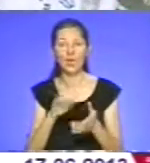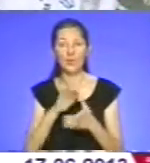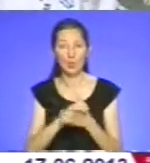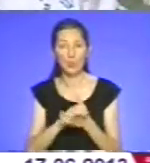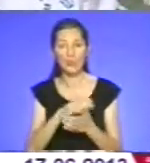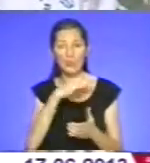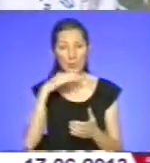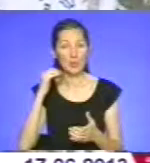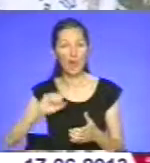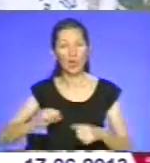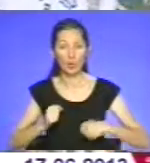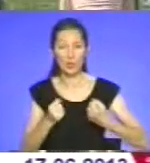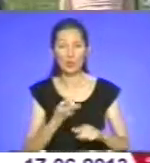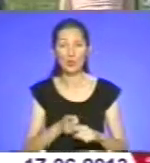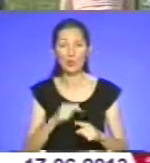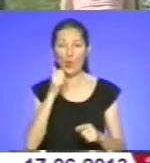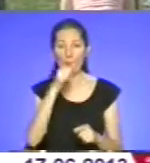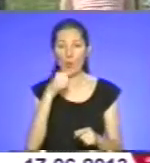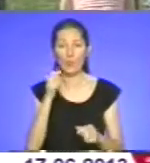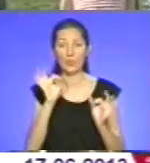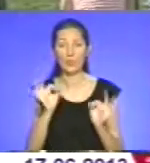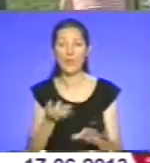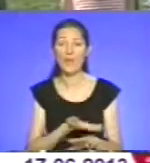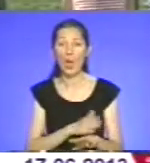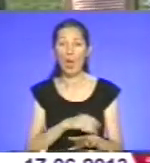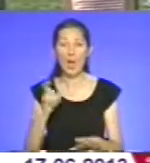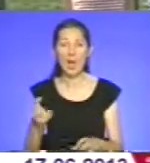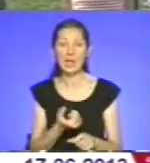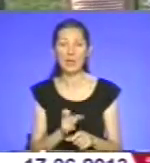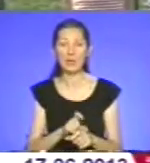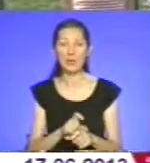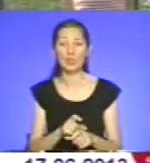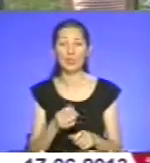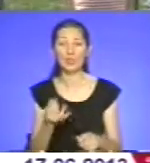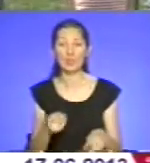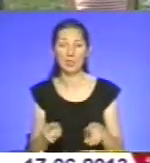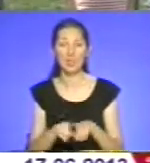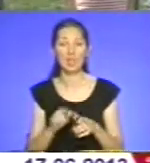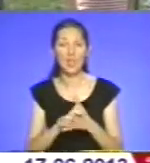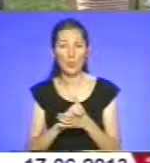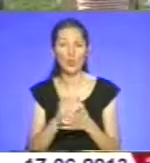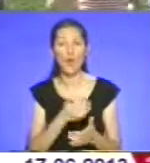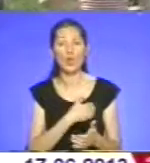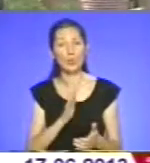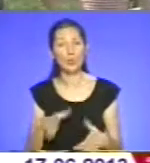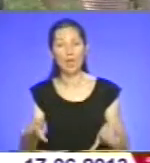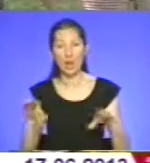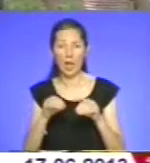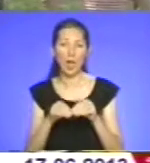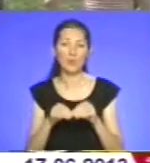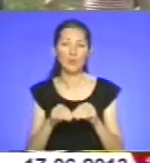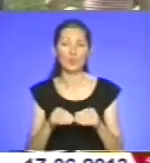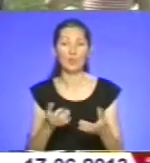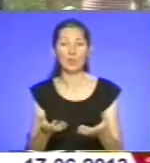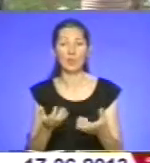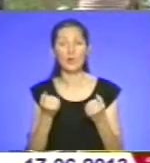познайомився з багатьма друзями цього року. Насправді поляки дуже такі інтегруються, дуже хочуть бути разом, дуже хочуть знайомитись, тримати